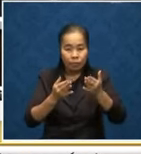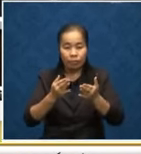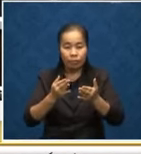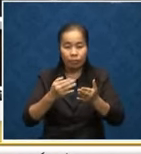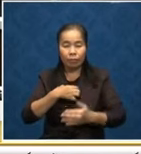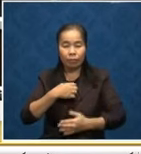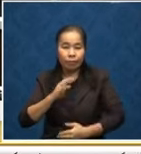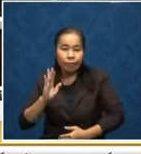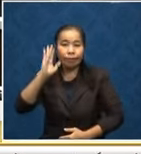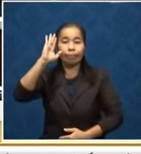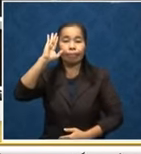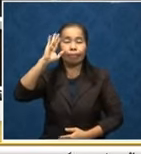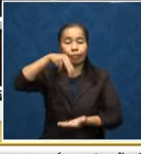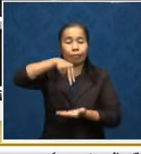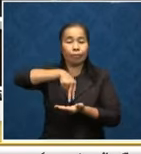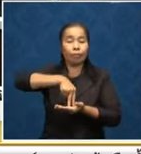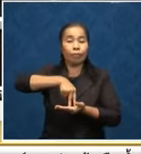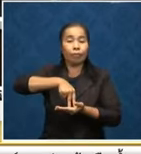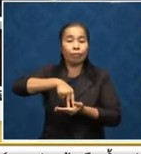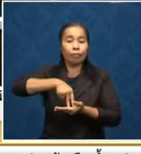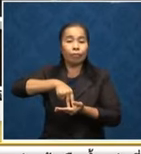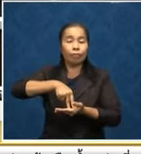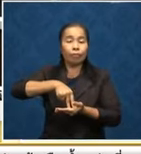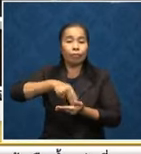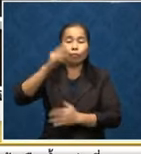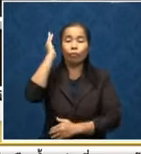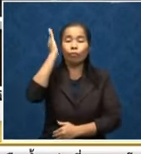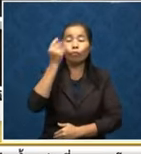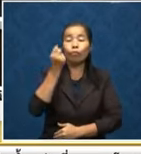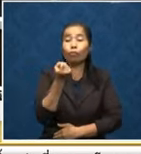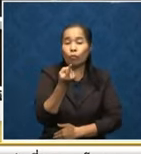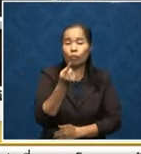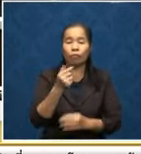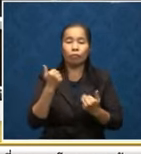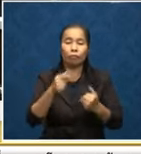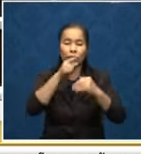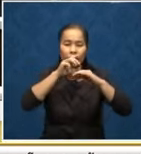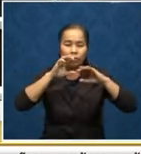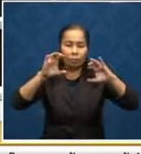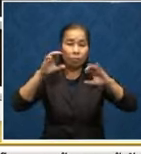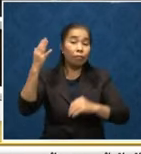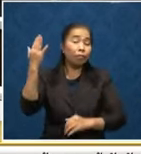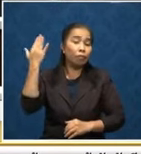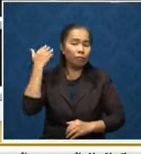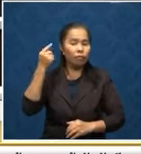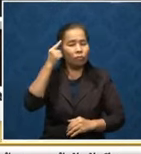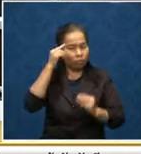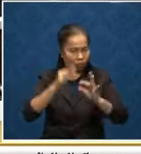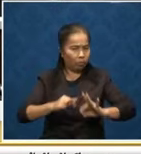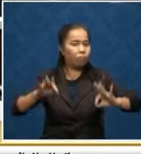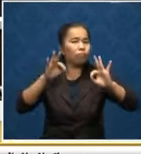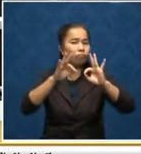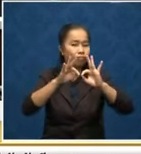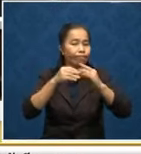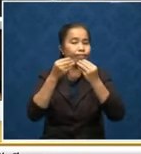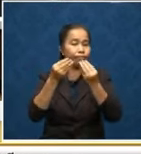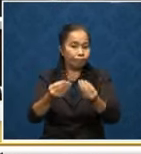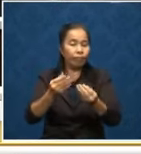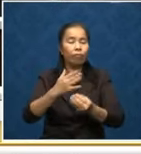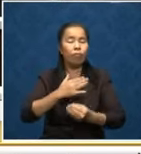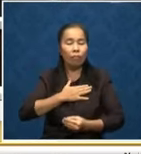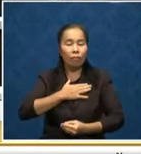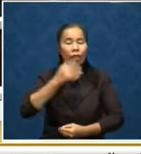ารือในที่ประชุมแห่งนี้ผมอยากจะกราบเรียนว่าทางรัฐบาลได้ให้ความสำคัญอย่างยิ่งเพราะฉะนั้นผมถึงได้เข้าใ